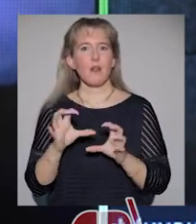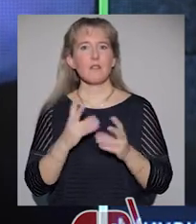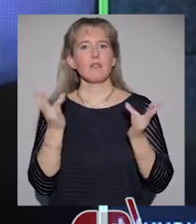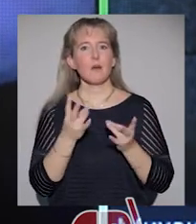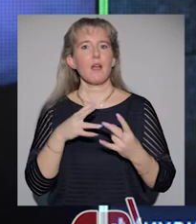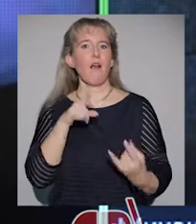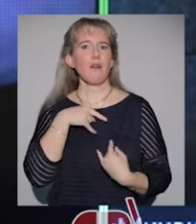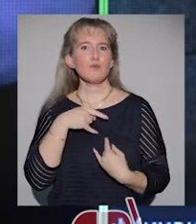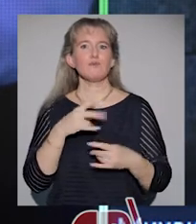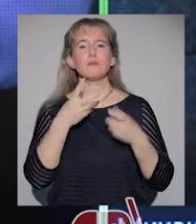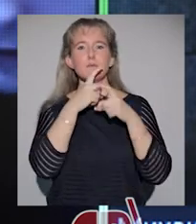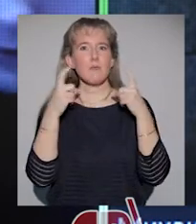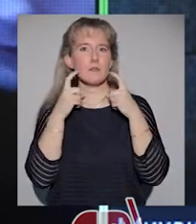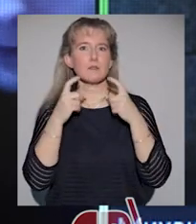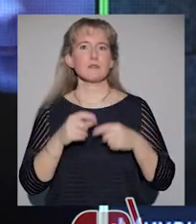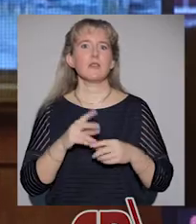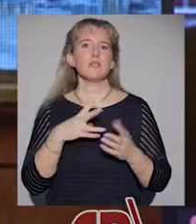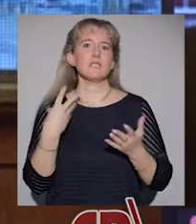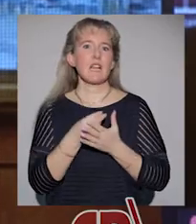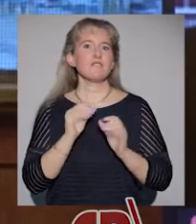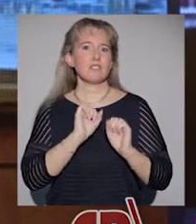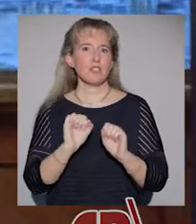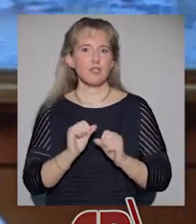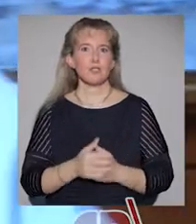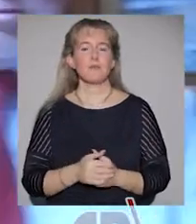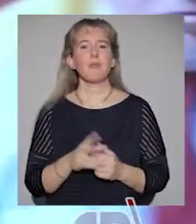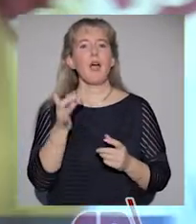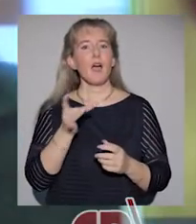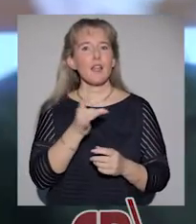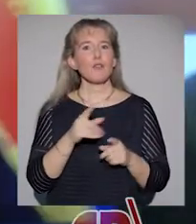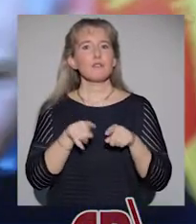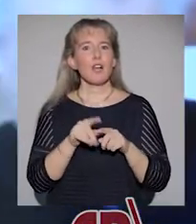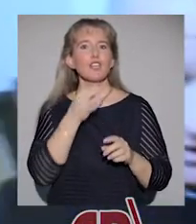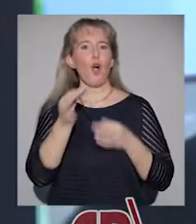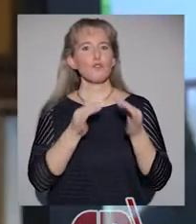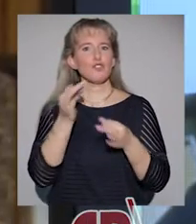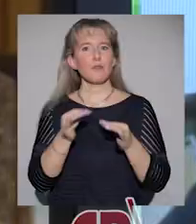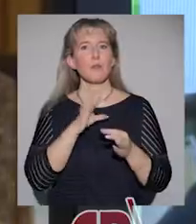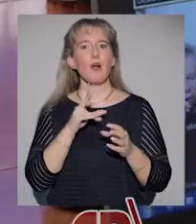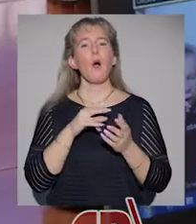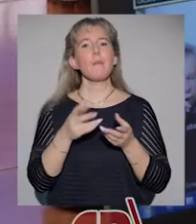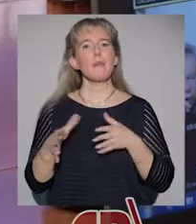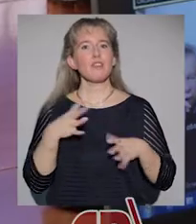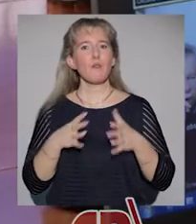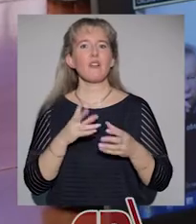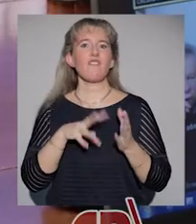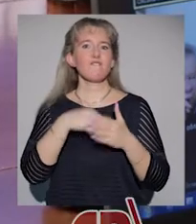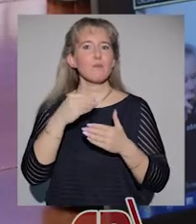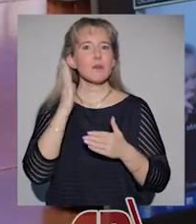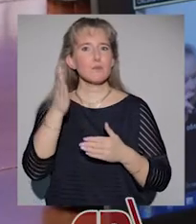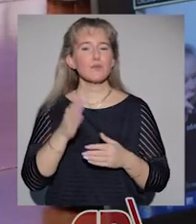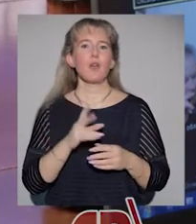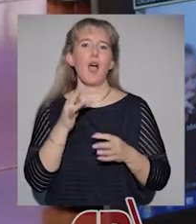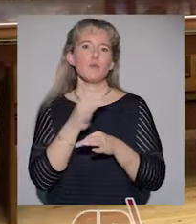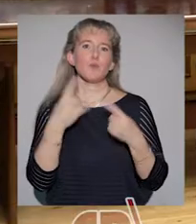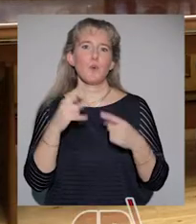необходимыми костюмами, масками, средствами защиты. Регионы также отчитались о ходе подготовки к предстоящим выборам и обсудили